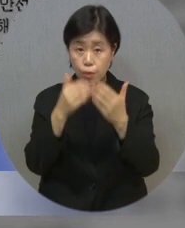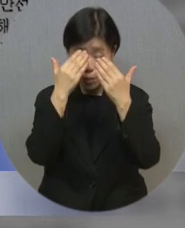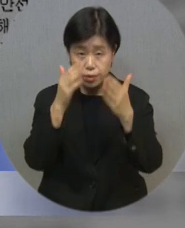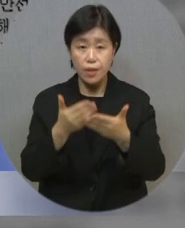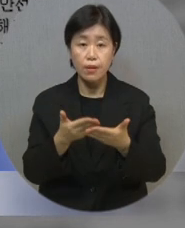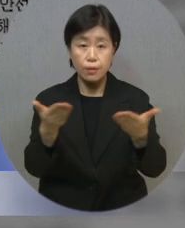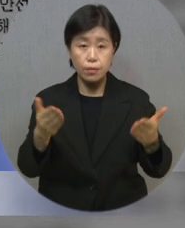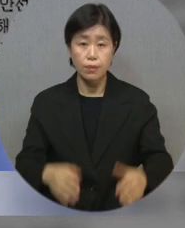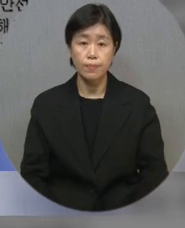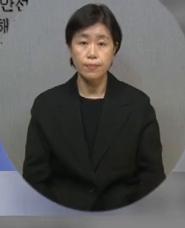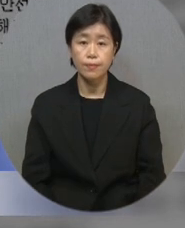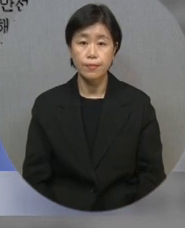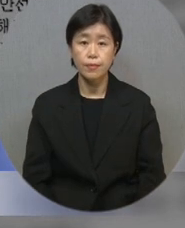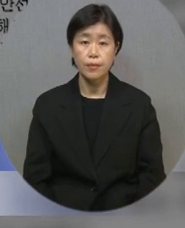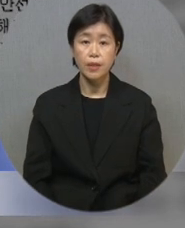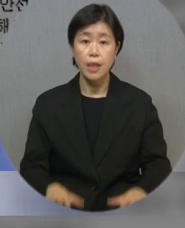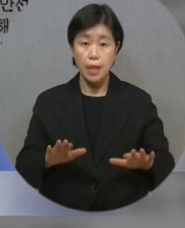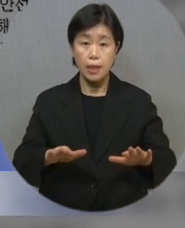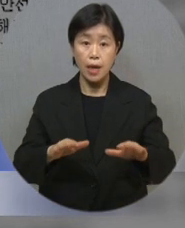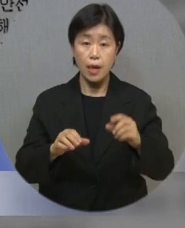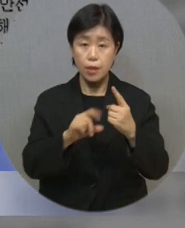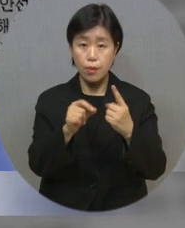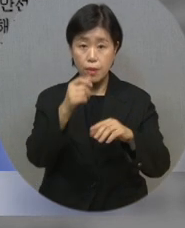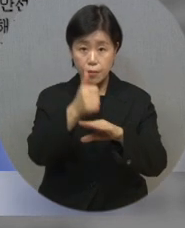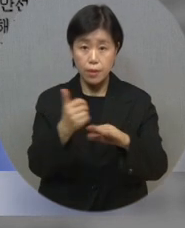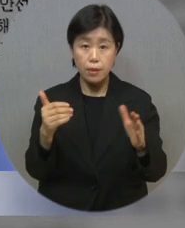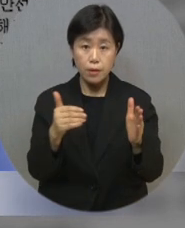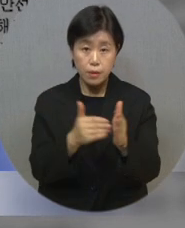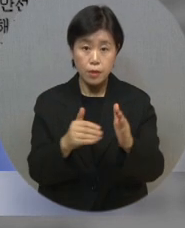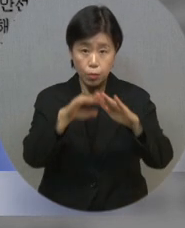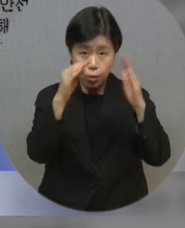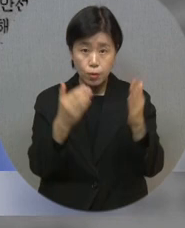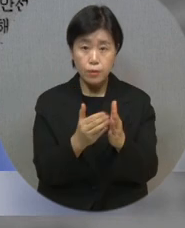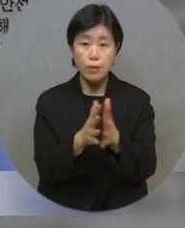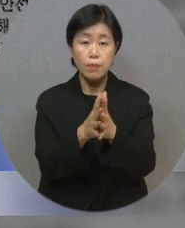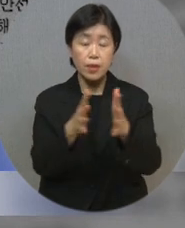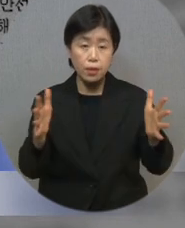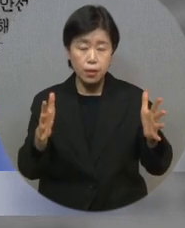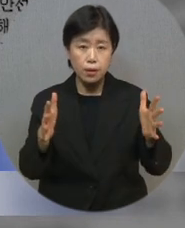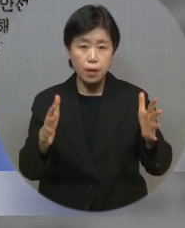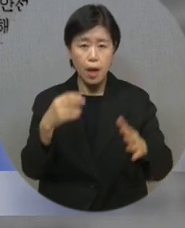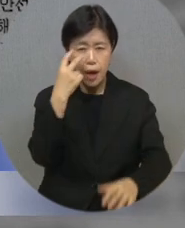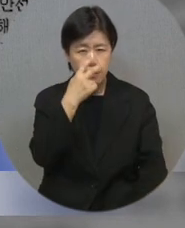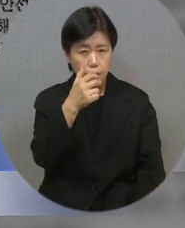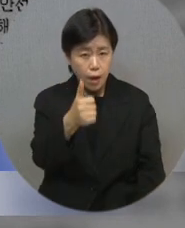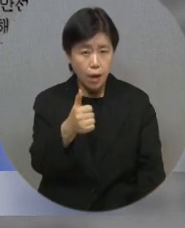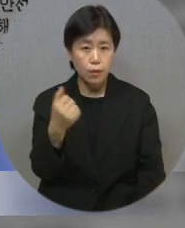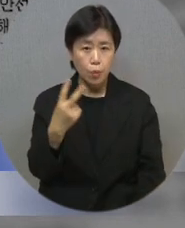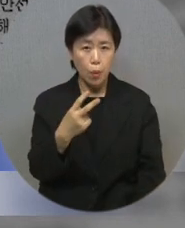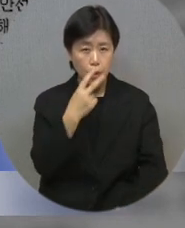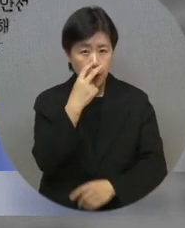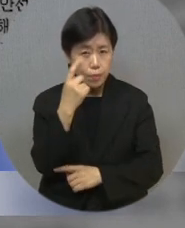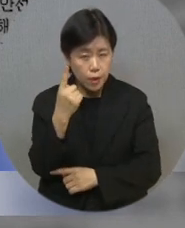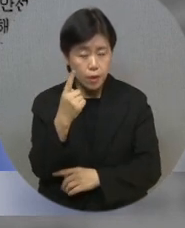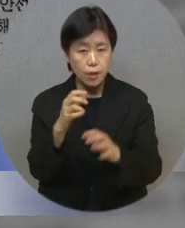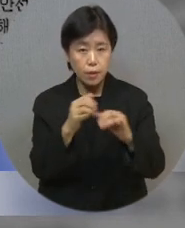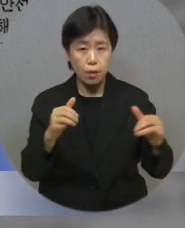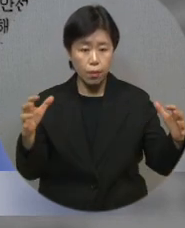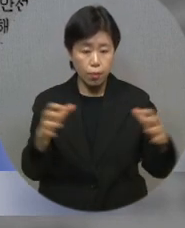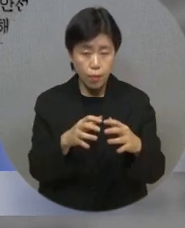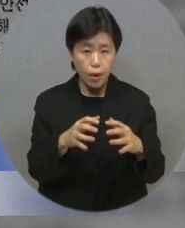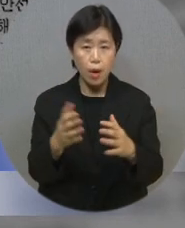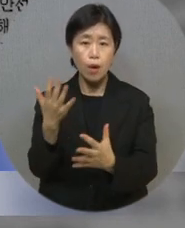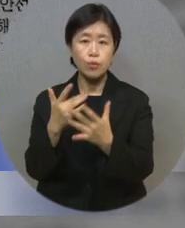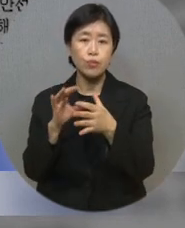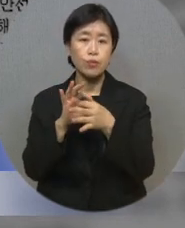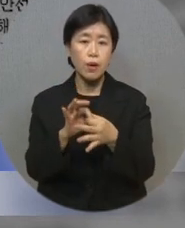본부는 이달 말까지 돈의 모든 아파트 단재 관리소장과 안전 관리자 경비원을 대상으로 화재 예방